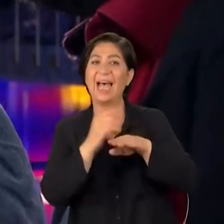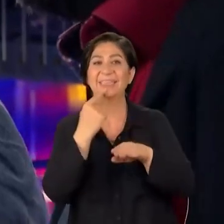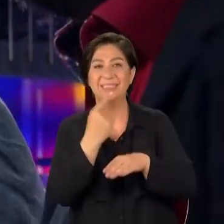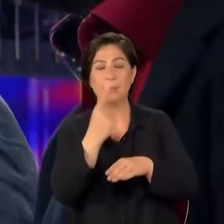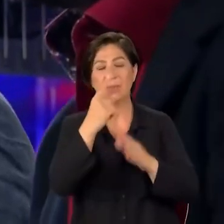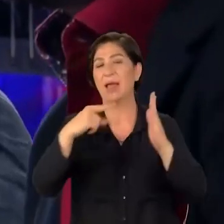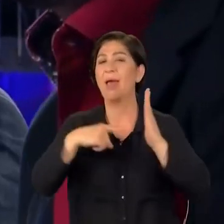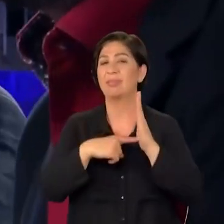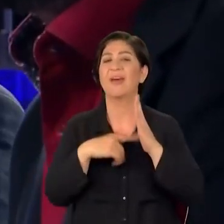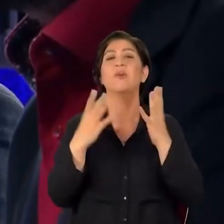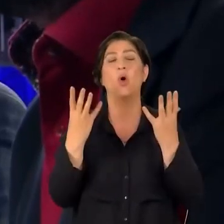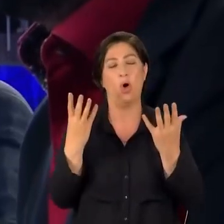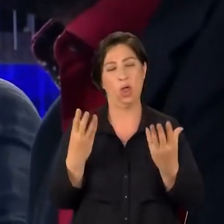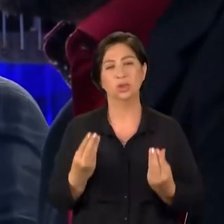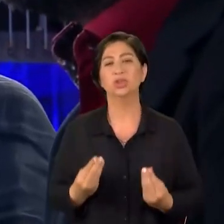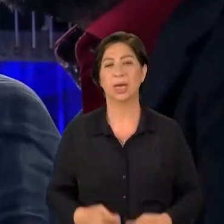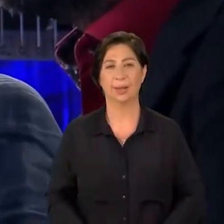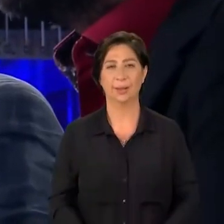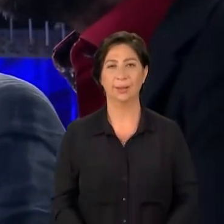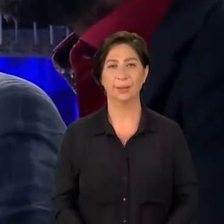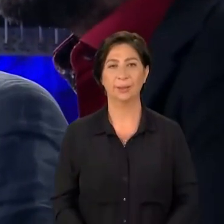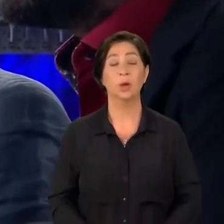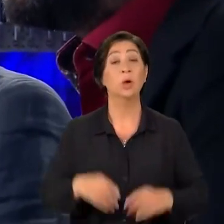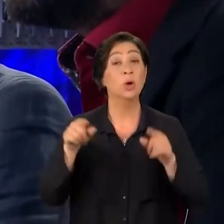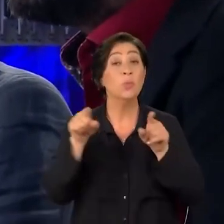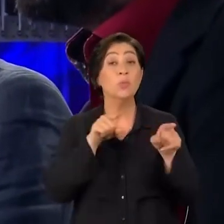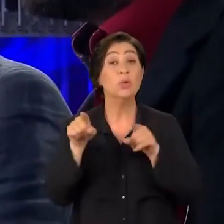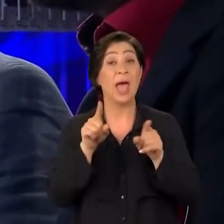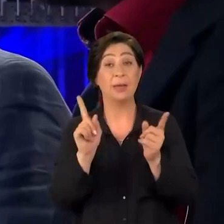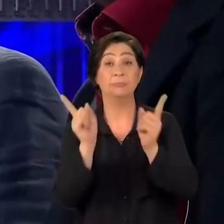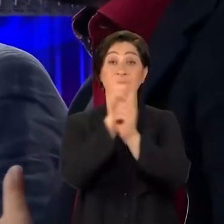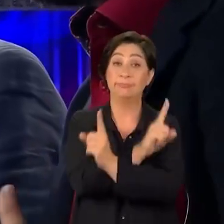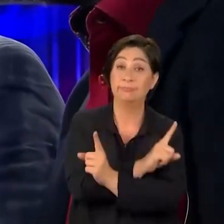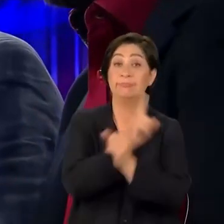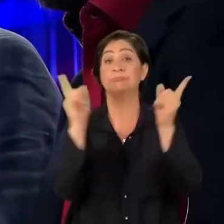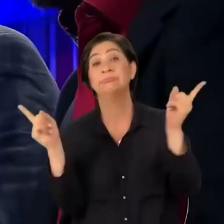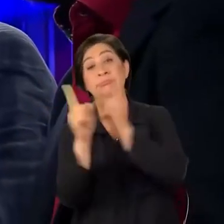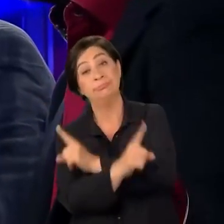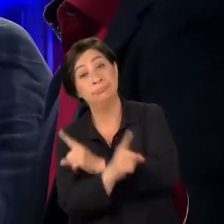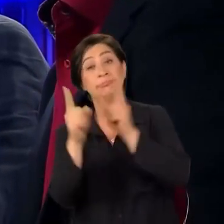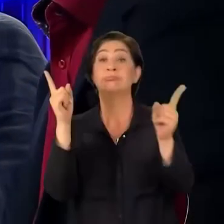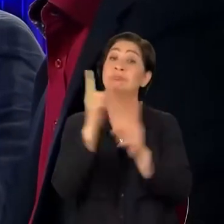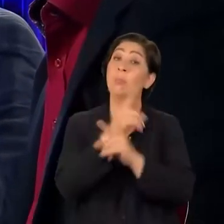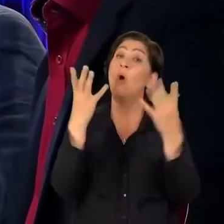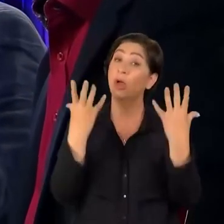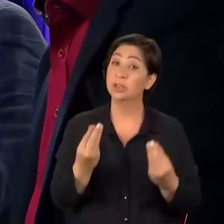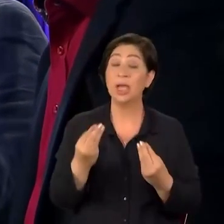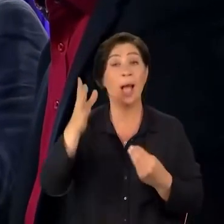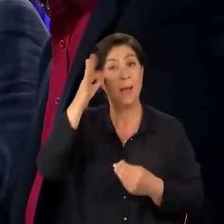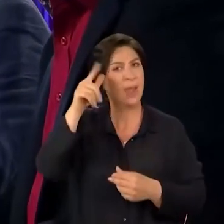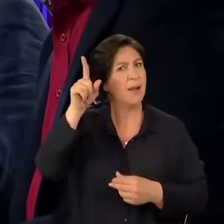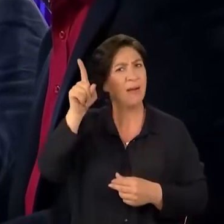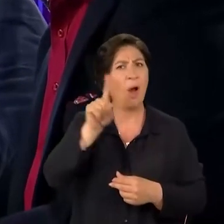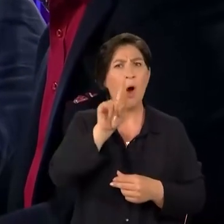diye nitelenebilecek bir ideoloji varlığını sürdürecektir. Bunlar yer değiştireceklerdir, hiç kuşku yok. Amerika